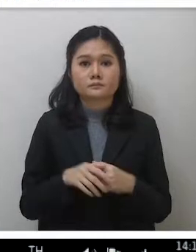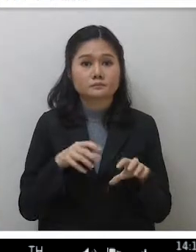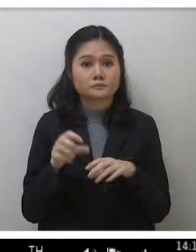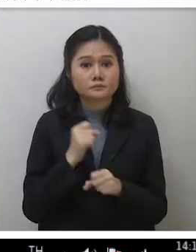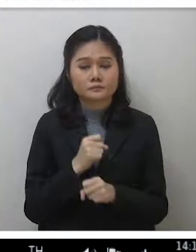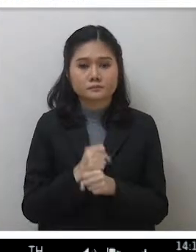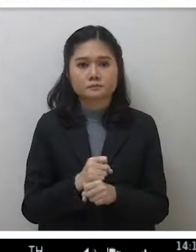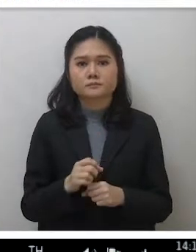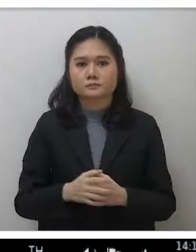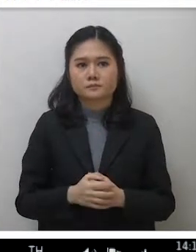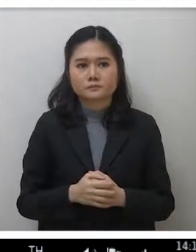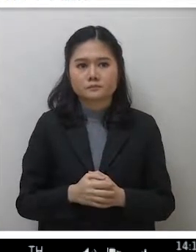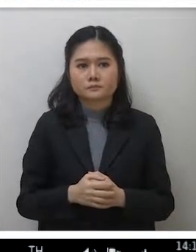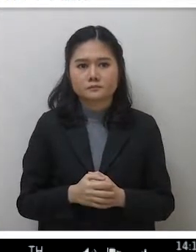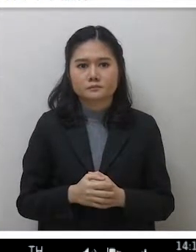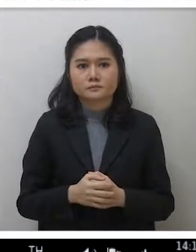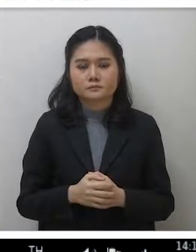นะครับ